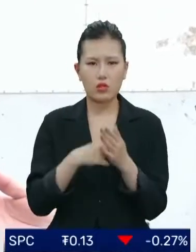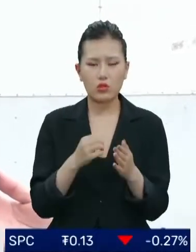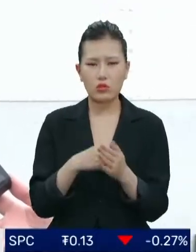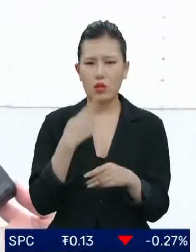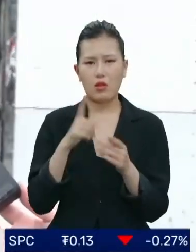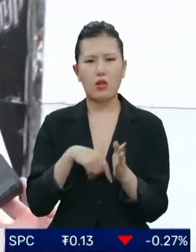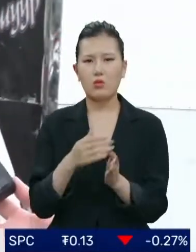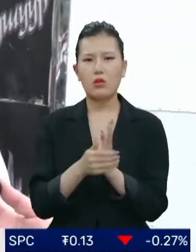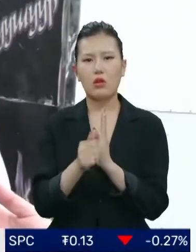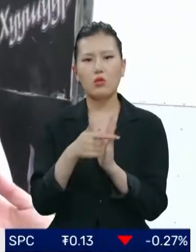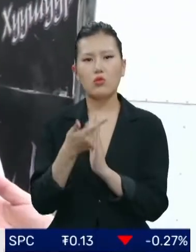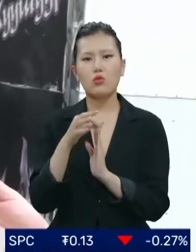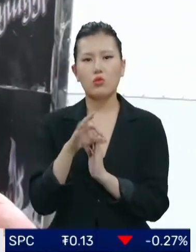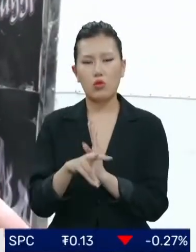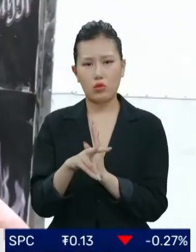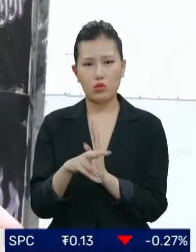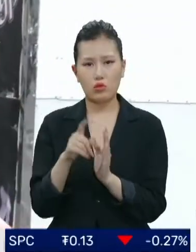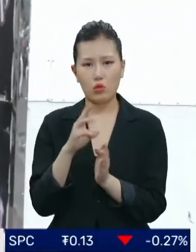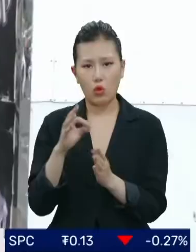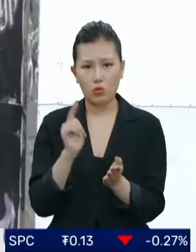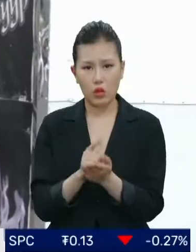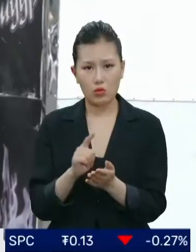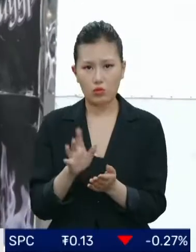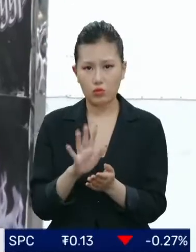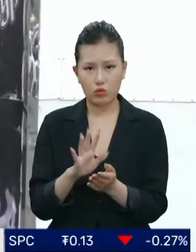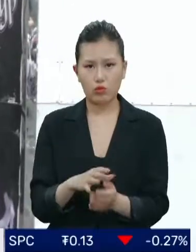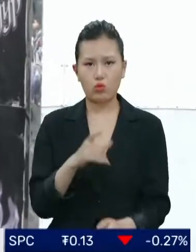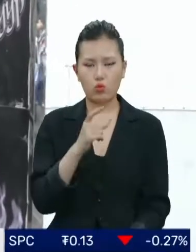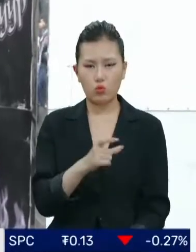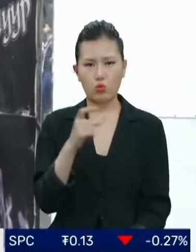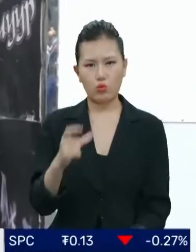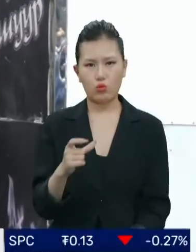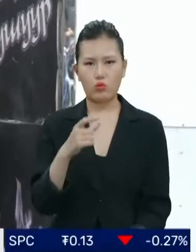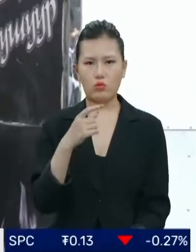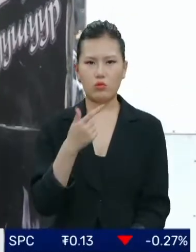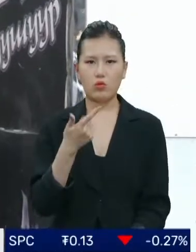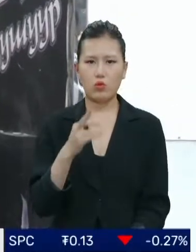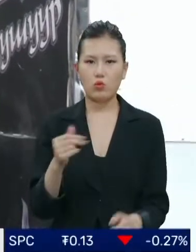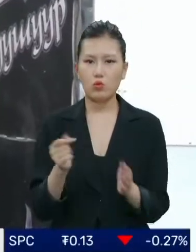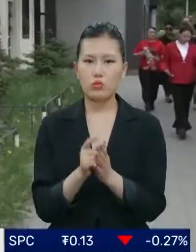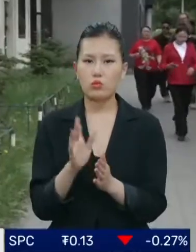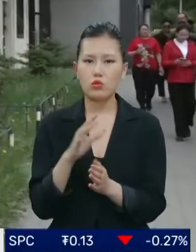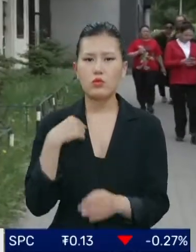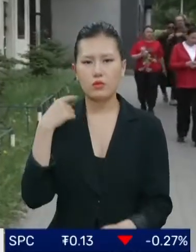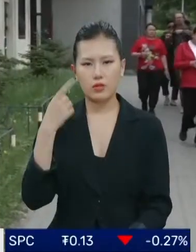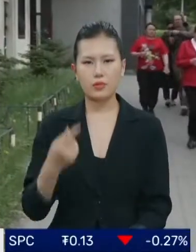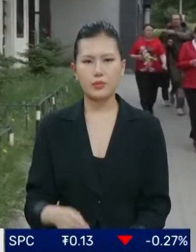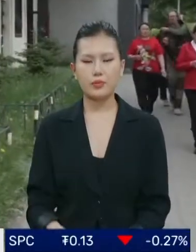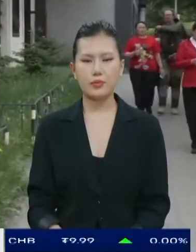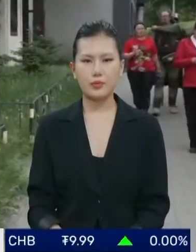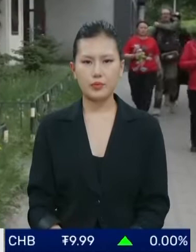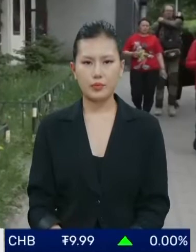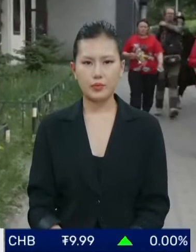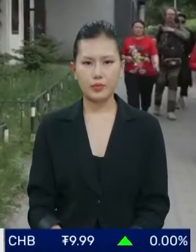ер нь шаардлага байгаа юу? Тэндээр бол адилхан хүн гэдэг үгнээс нь л харамдвал зүгээр юм шүү л гэсэн бодолтой. Гендрийн асуудал бол одоо